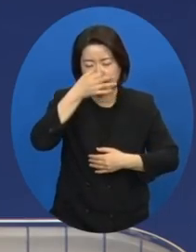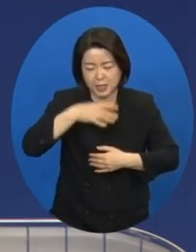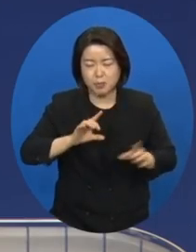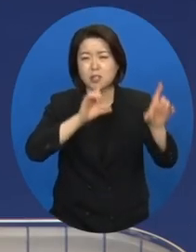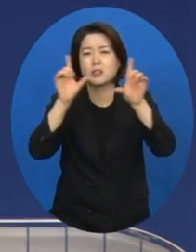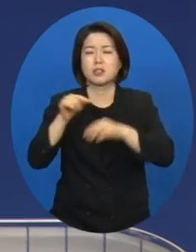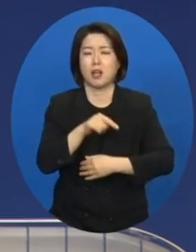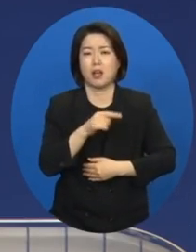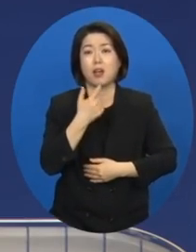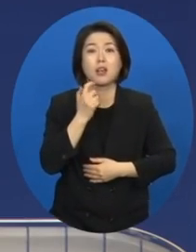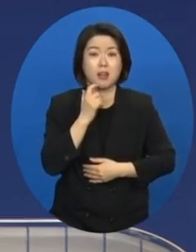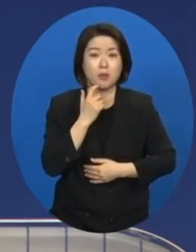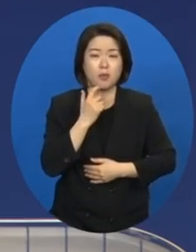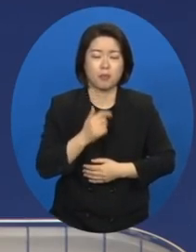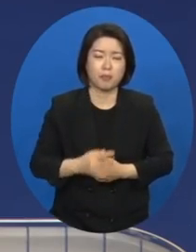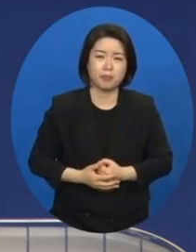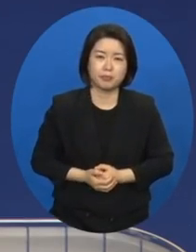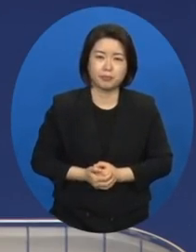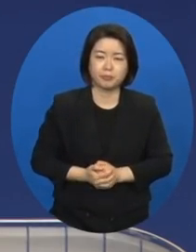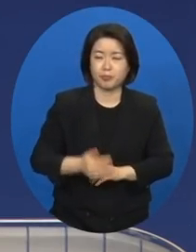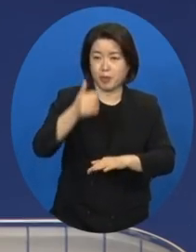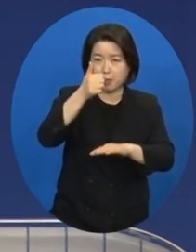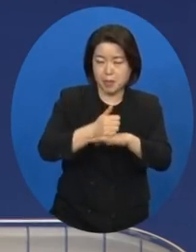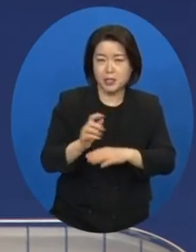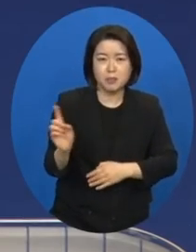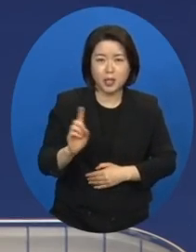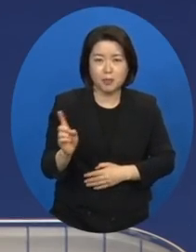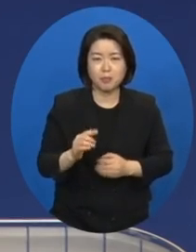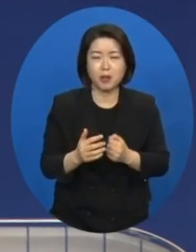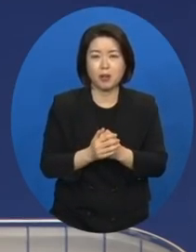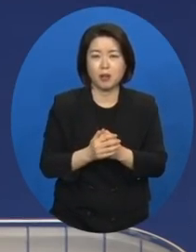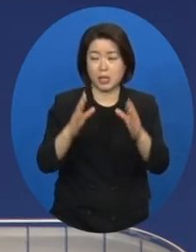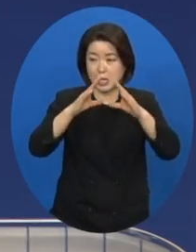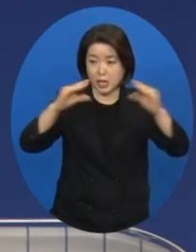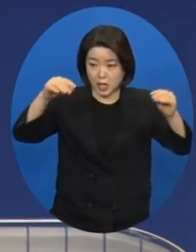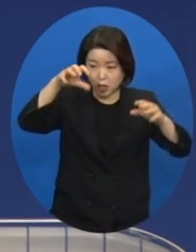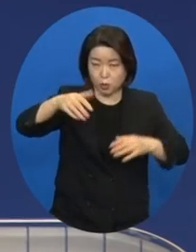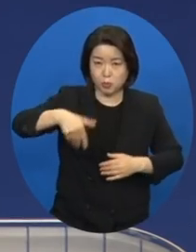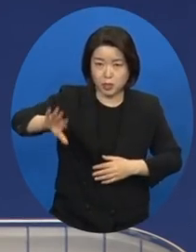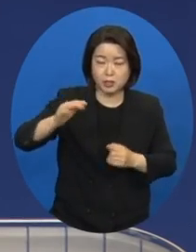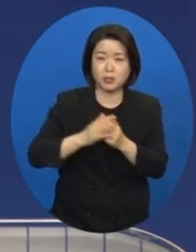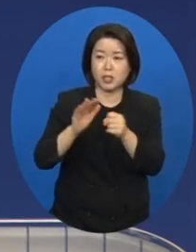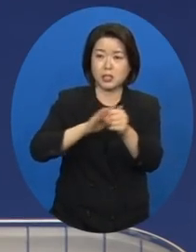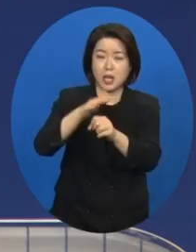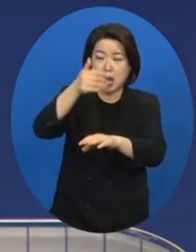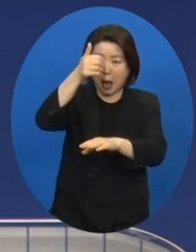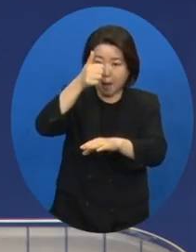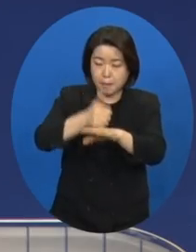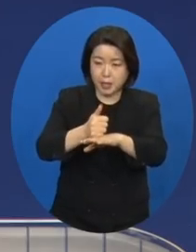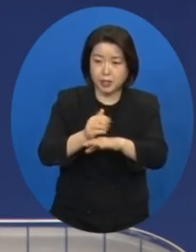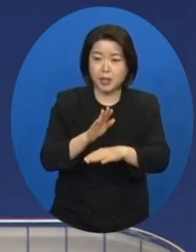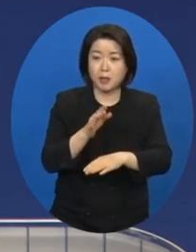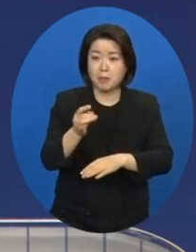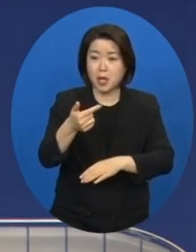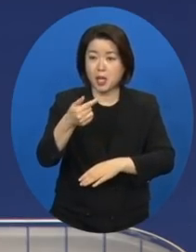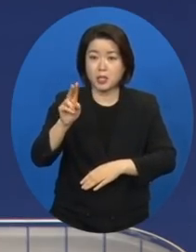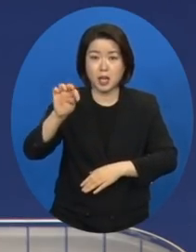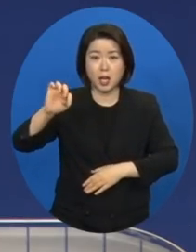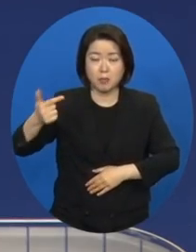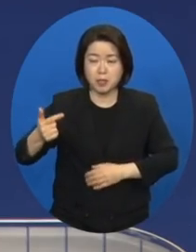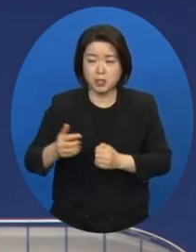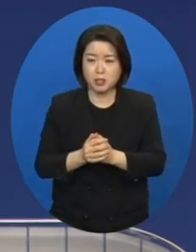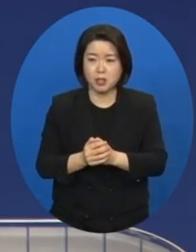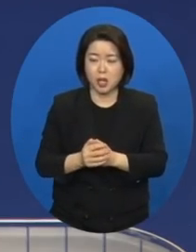삶을 사람이 있었나 싶을 정도입니다. 마지막에는요 애굽을 갔는데 사랑하는 막내 베냐민마저도